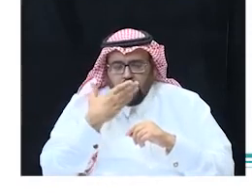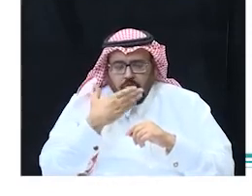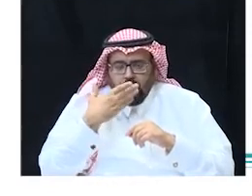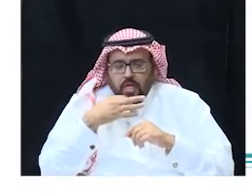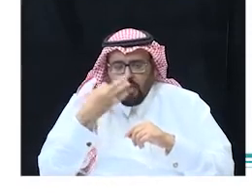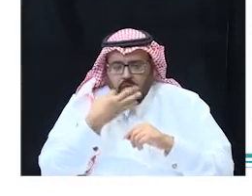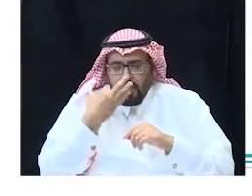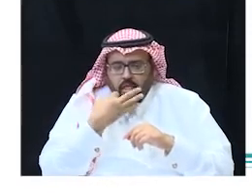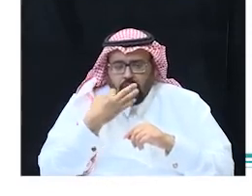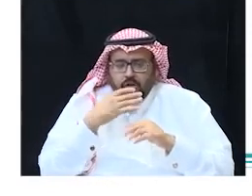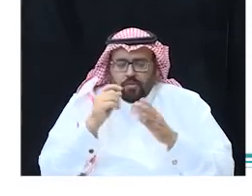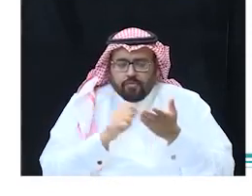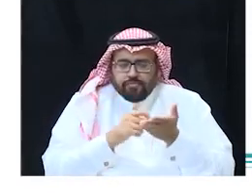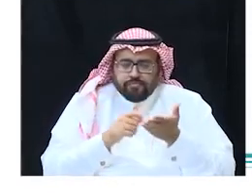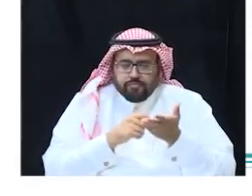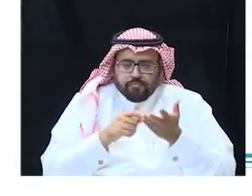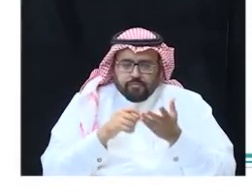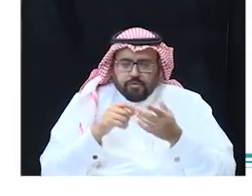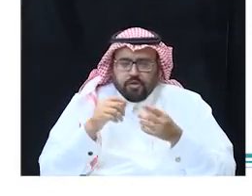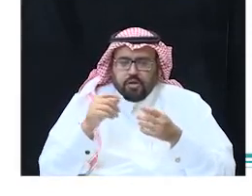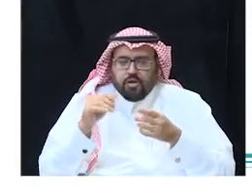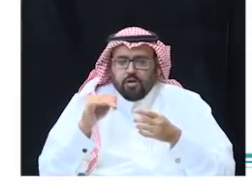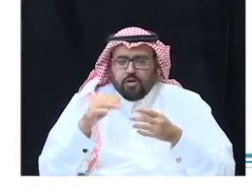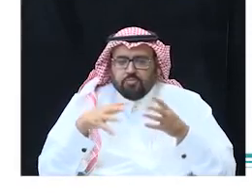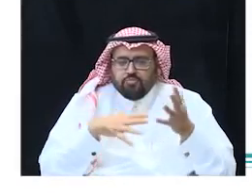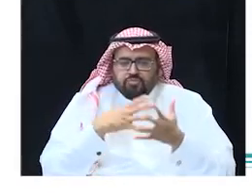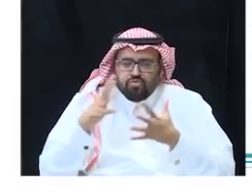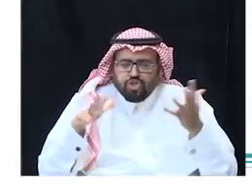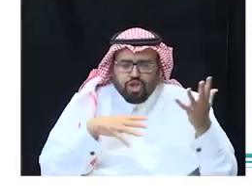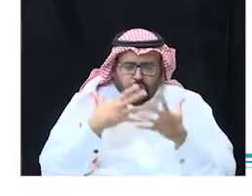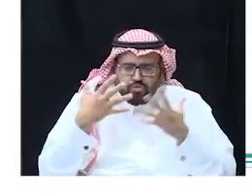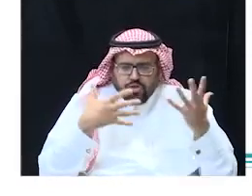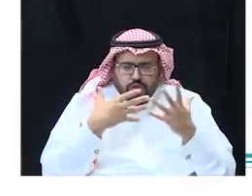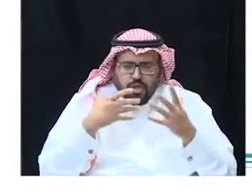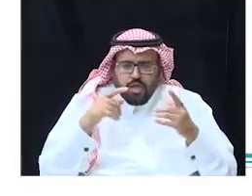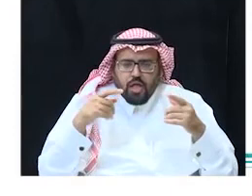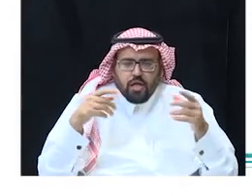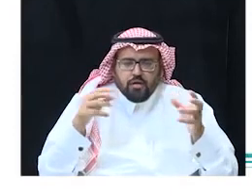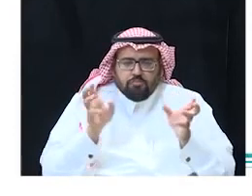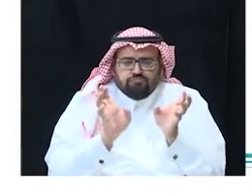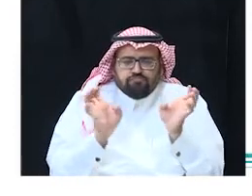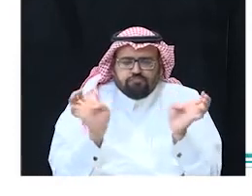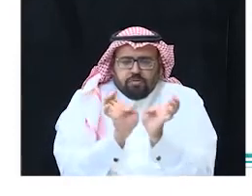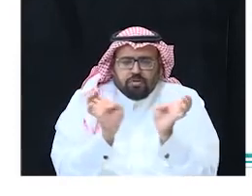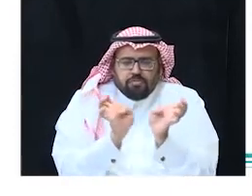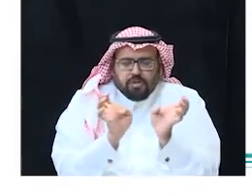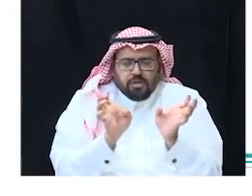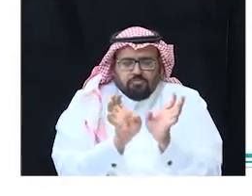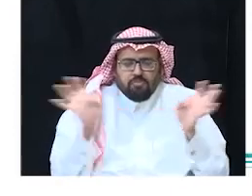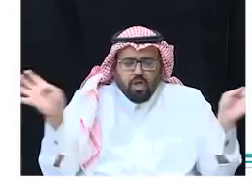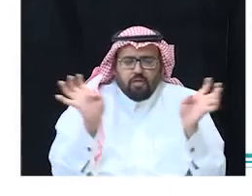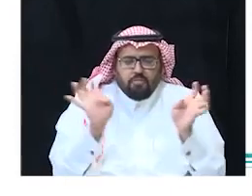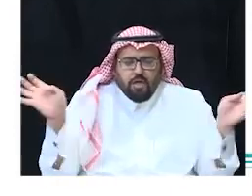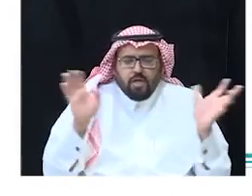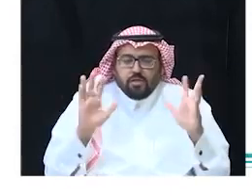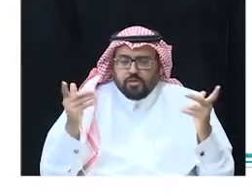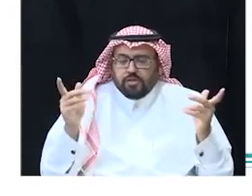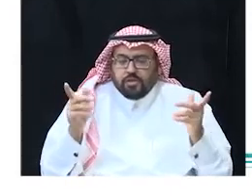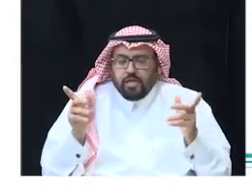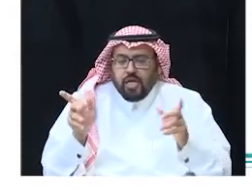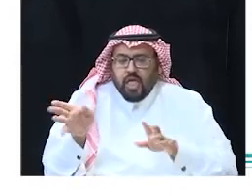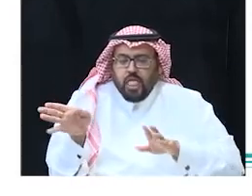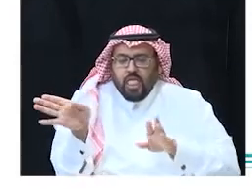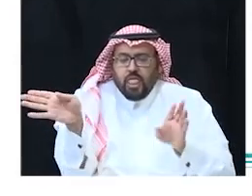أفكر وأتحدث وأكتب، مشكلة وحل، مغناطيسان يتنافران، كيف أجعلهما يتجاذبان؟ ها يا بطل،